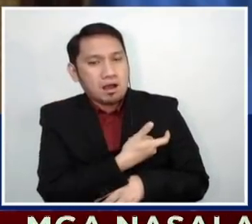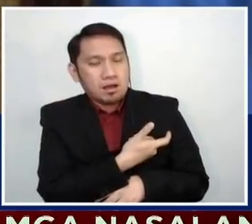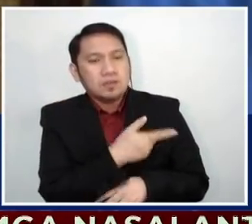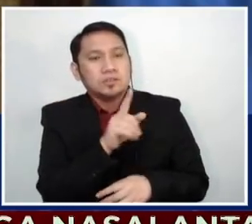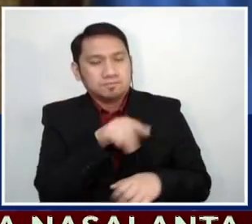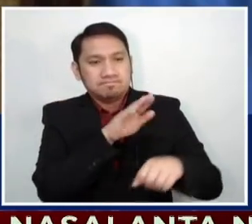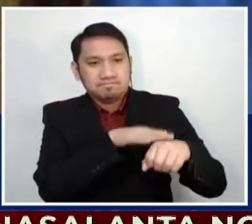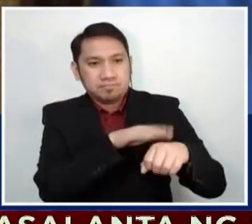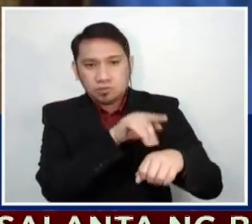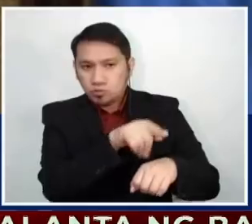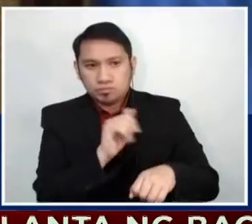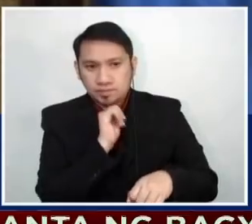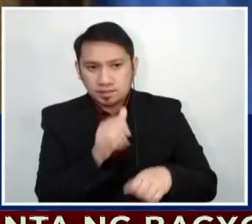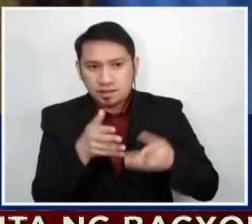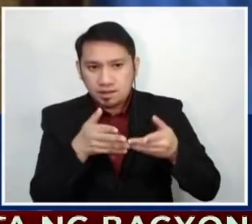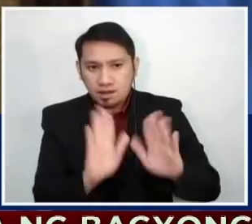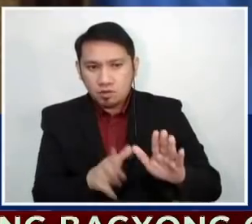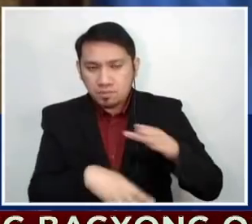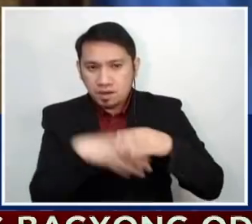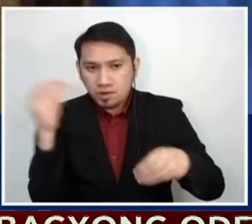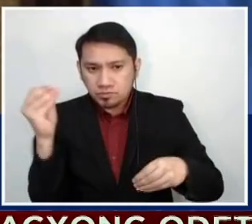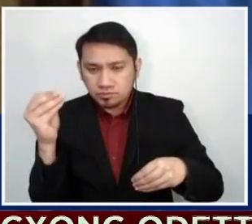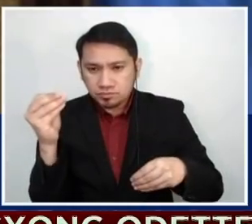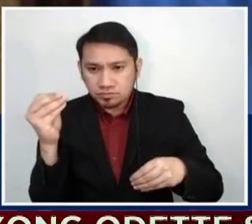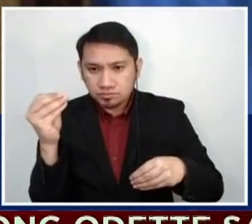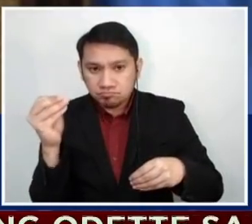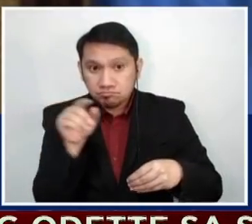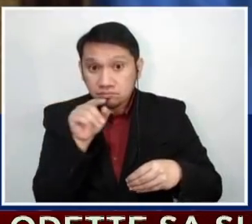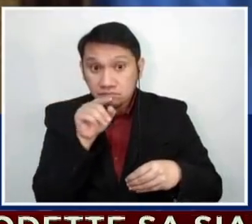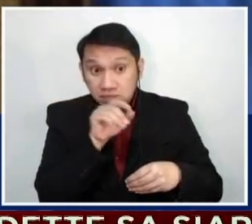lumabas. At kung malabas ka,